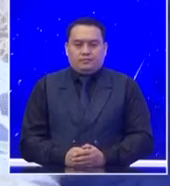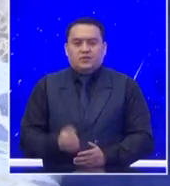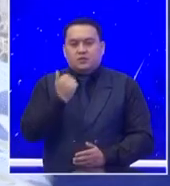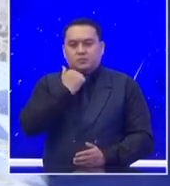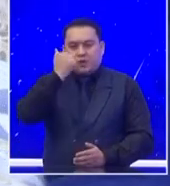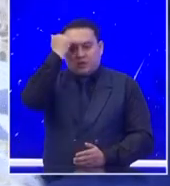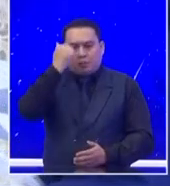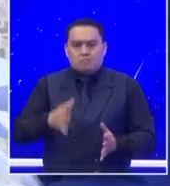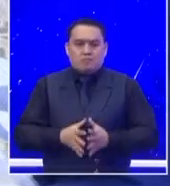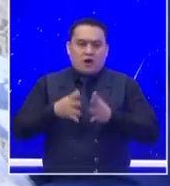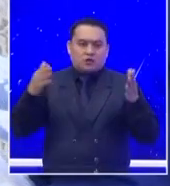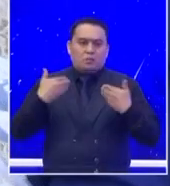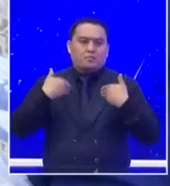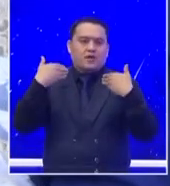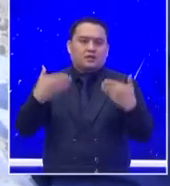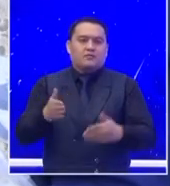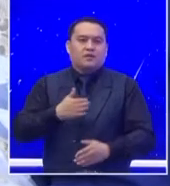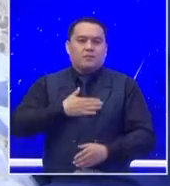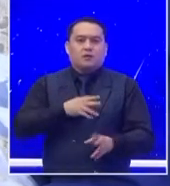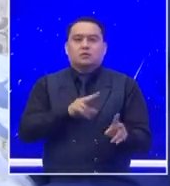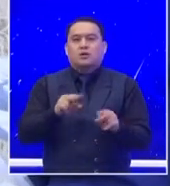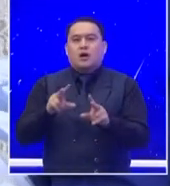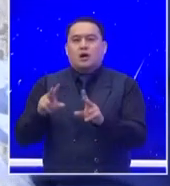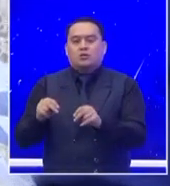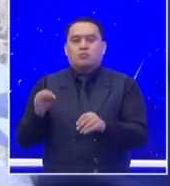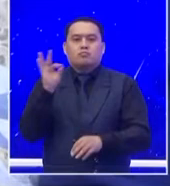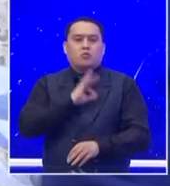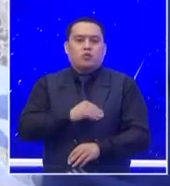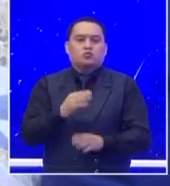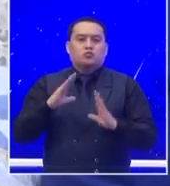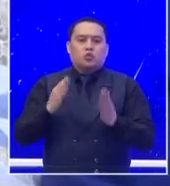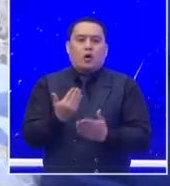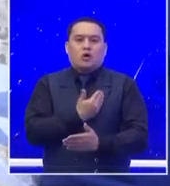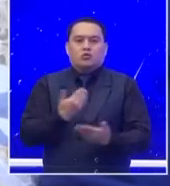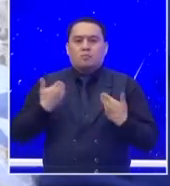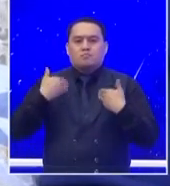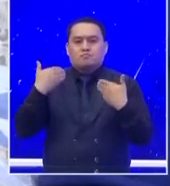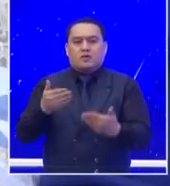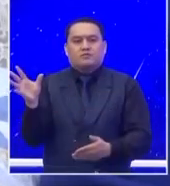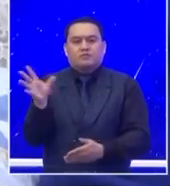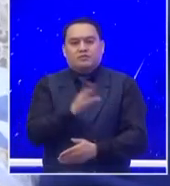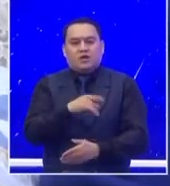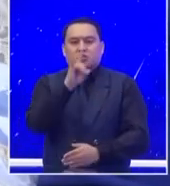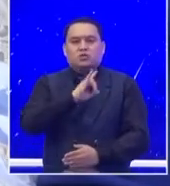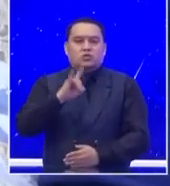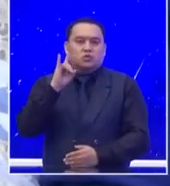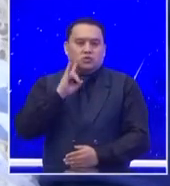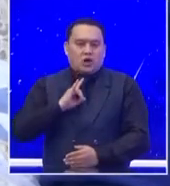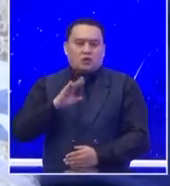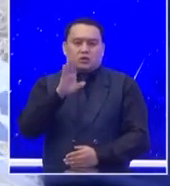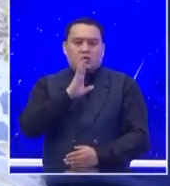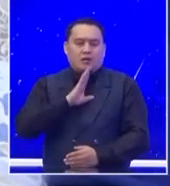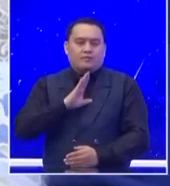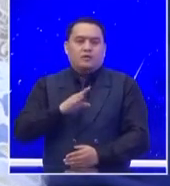Спасибо большое, что пришли, поздравили меня. Я так счастлива. Пользуясь случаем, и я хотела бы поздравить представительниц прекрасного пола с